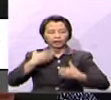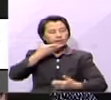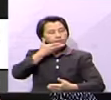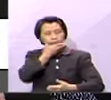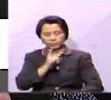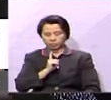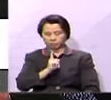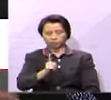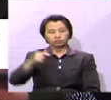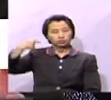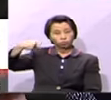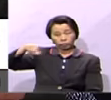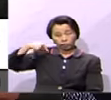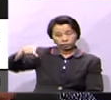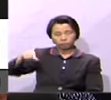Islam yang berkualiti.